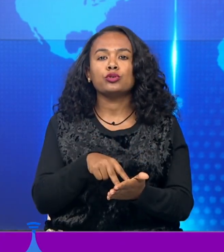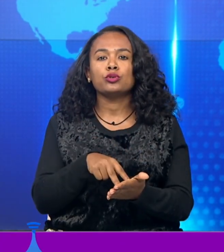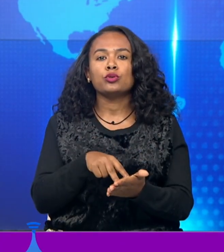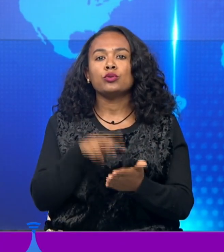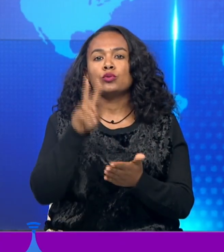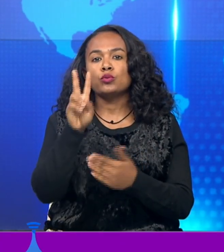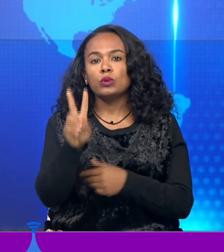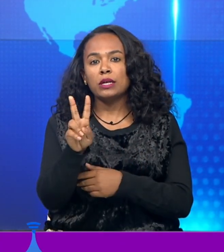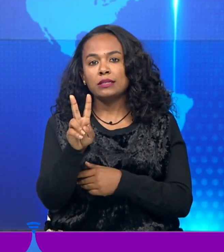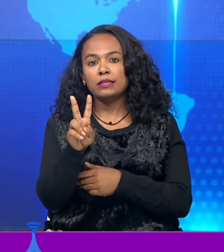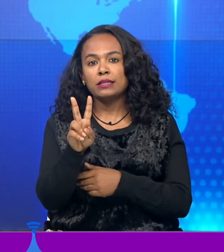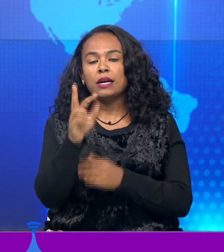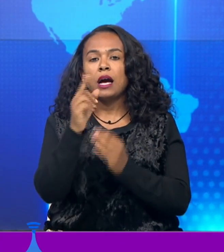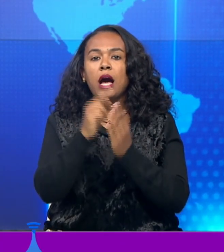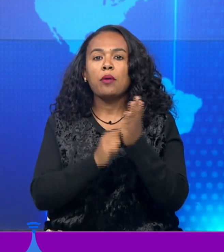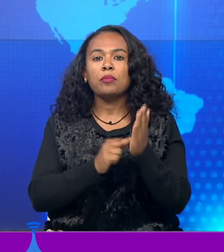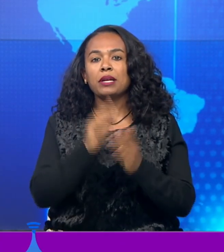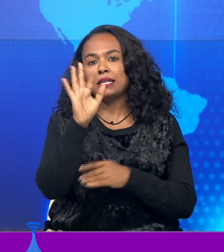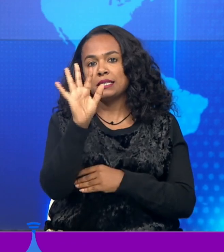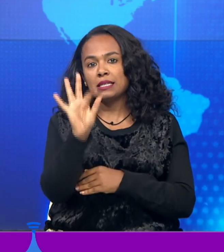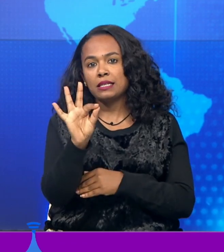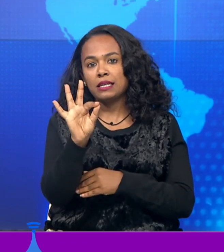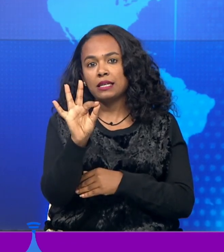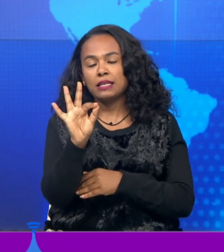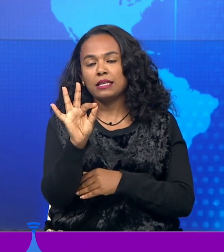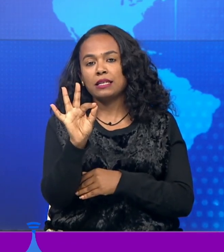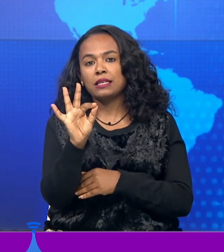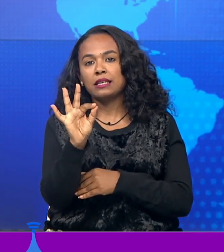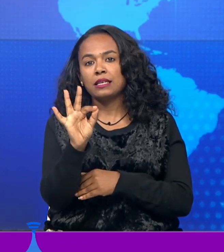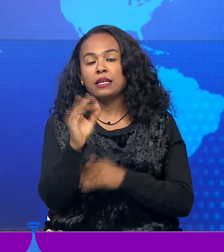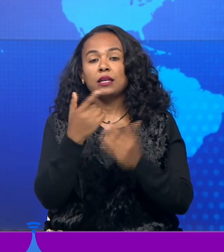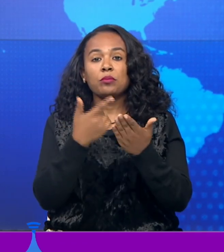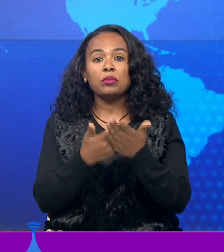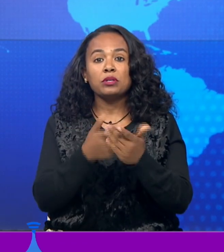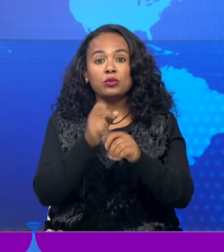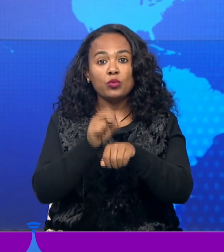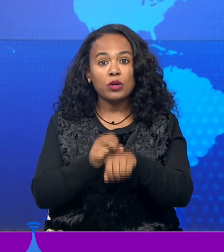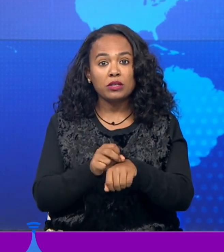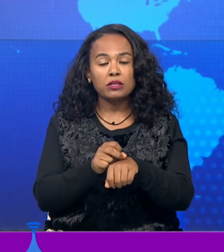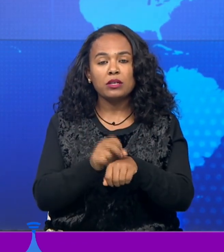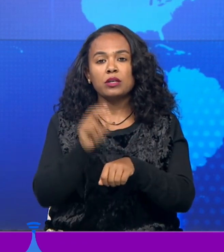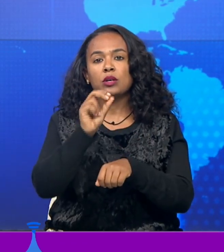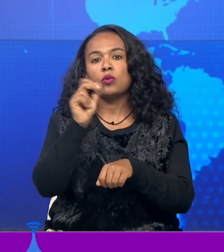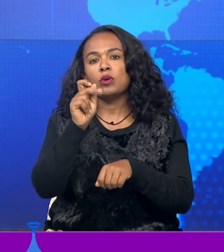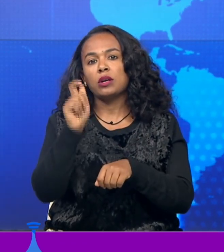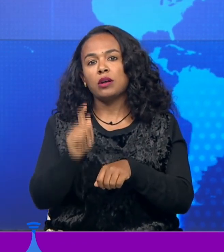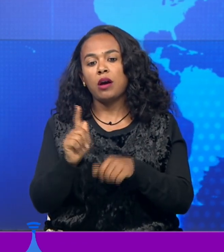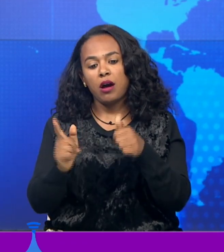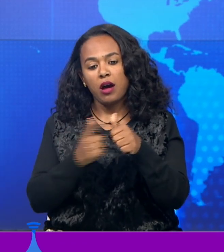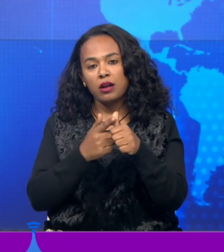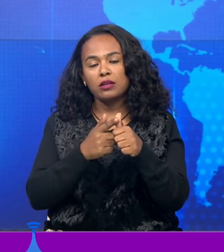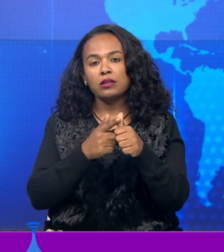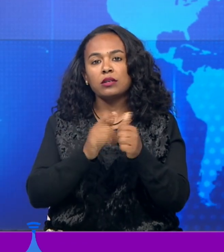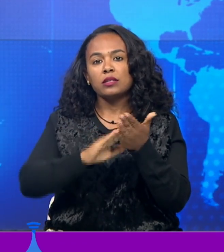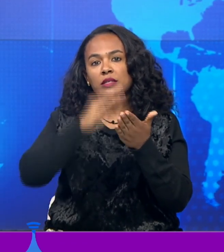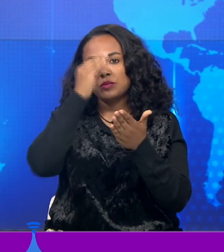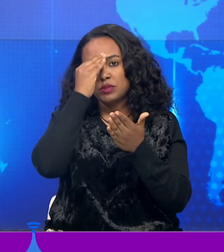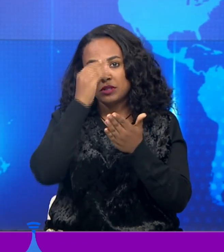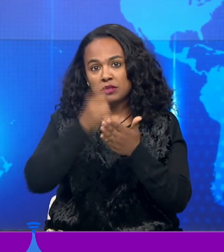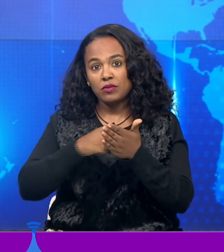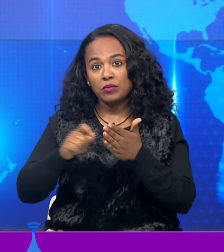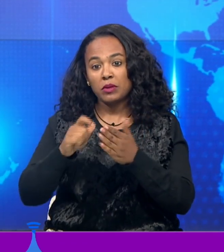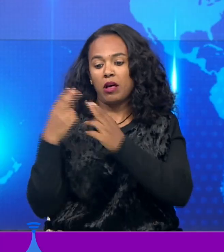2002 ሐምሌ 9 በዛው ወቅት የወረዳ 1 ትምህርት ጽህፈት ቤት ኃላፊ ሆኜ ማገልገል